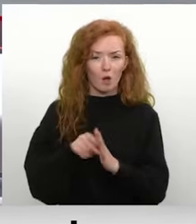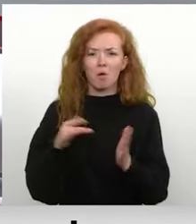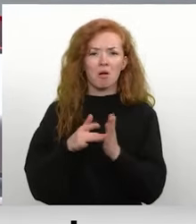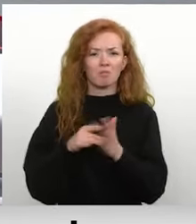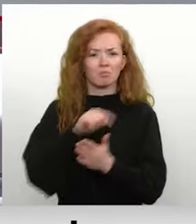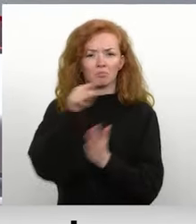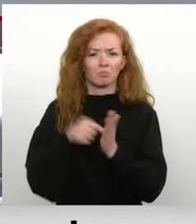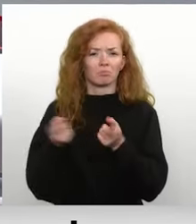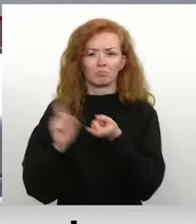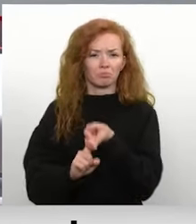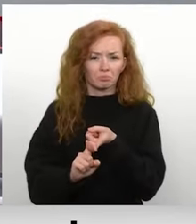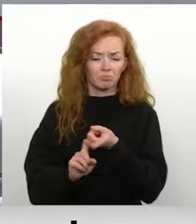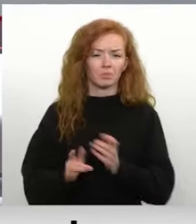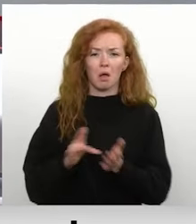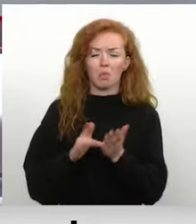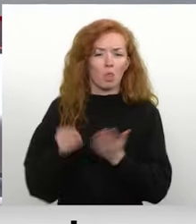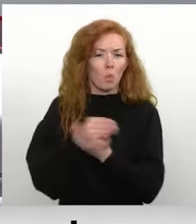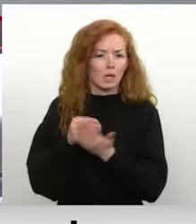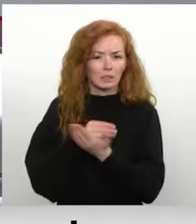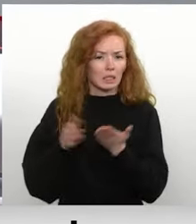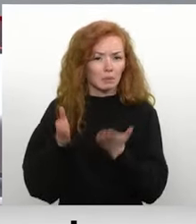ir nozīme šim referendumam?